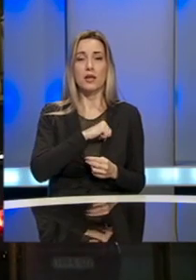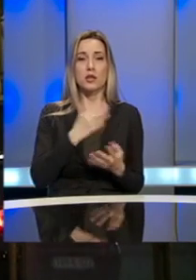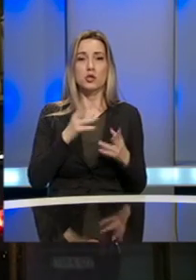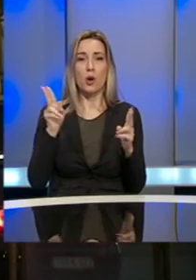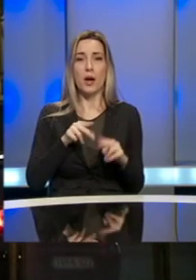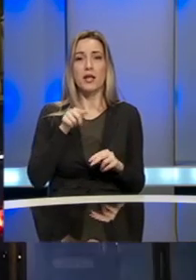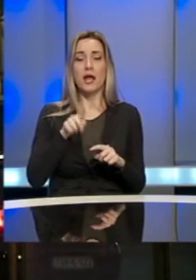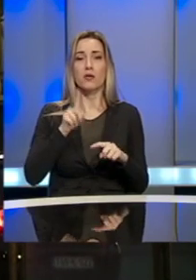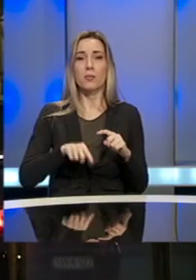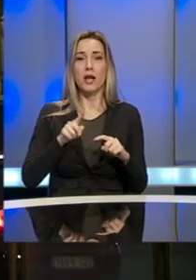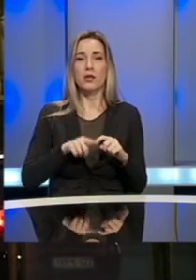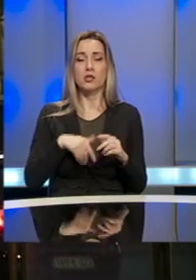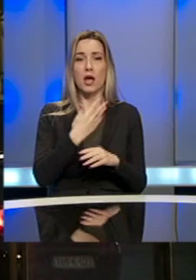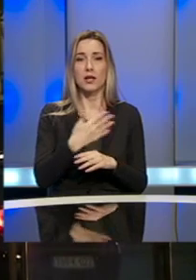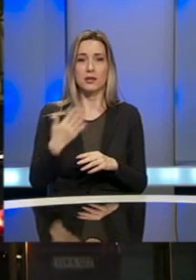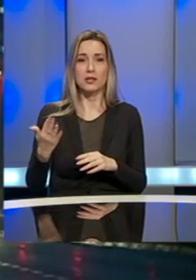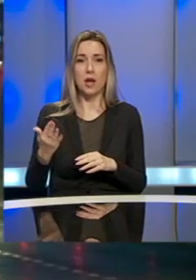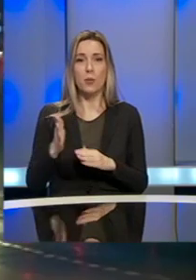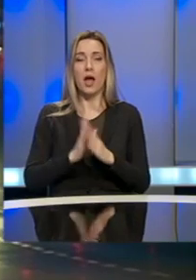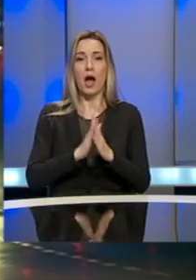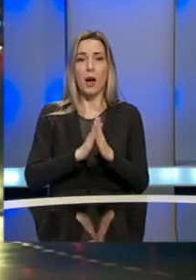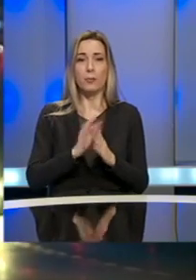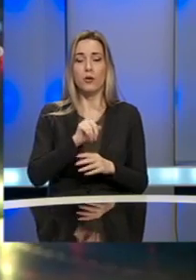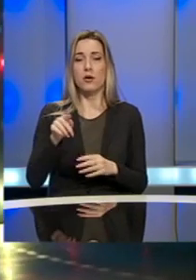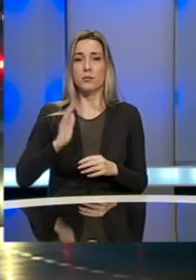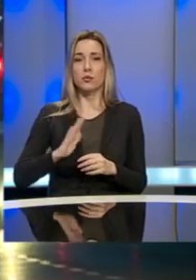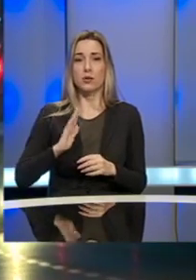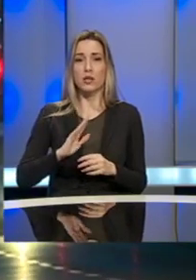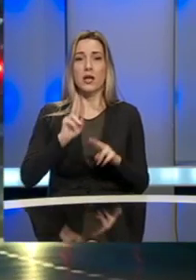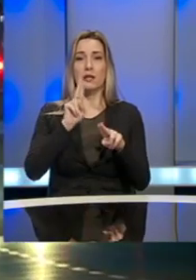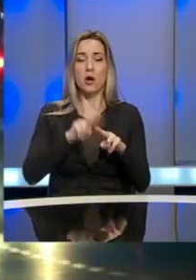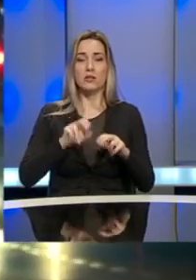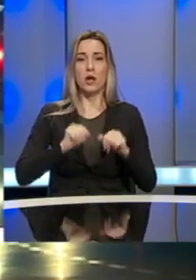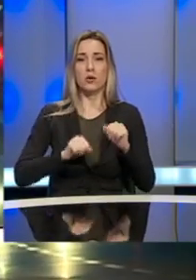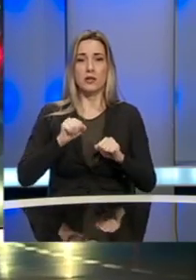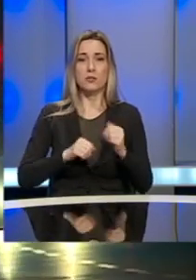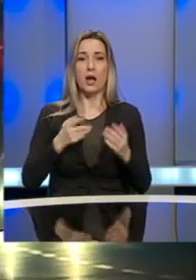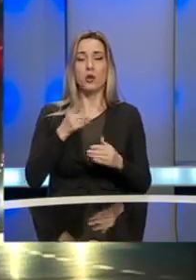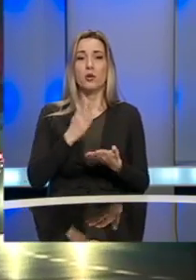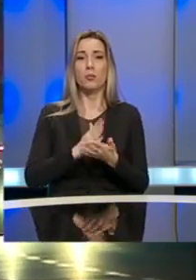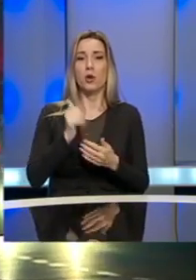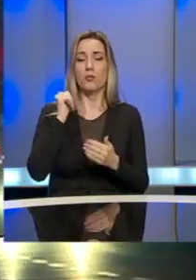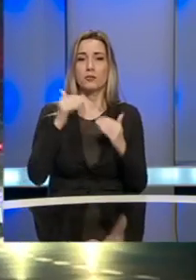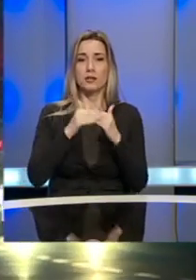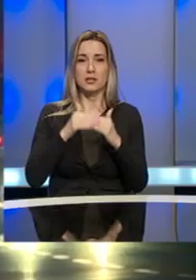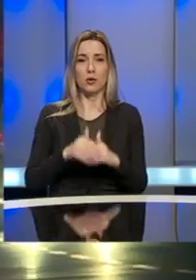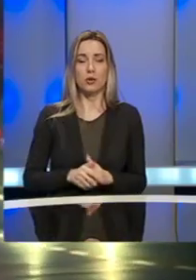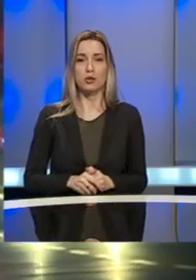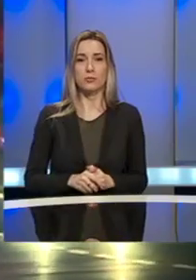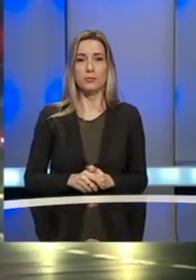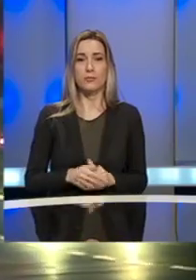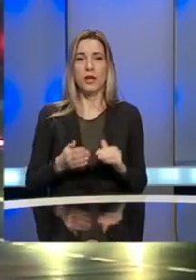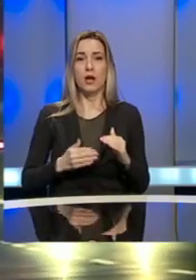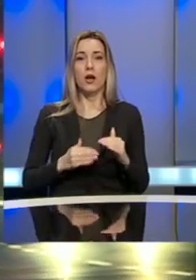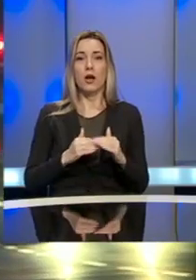manje takvih prekršajnih naloga izdamo, apelujem i molim naše sugrađane da ostanu disciplinovani kao što je to bilo noćas. Ministre,